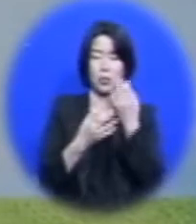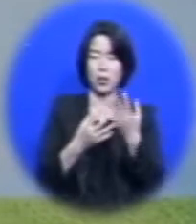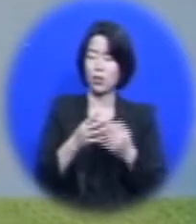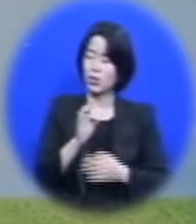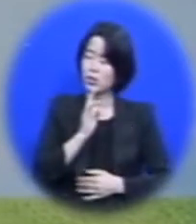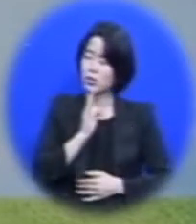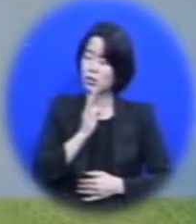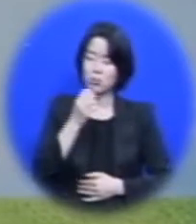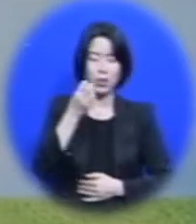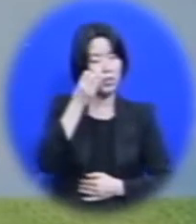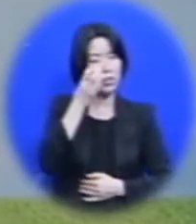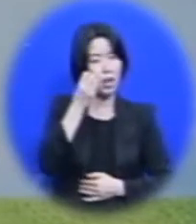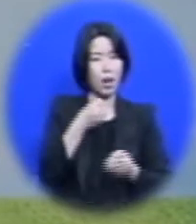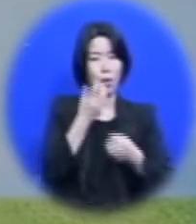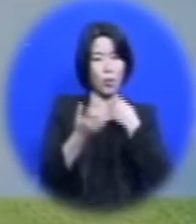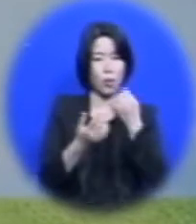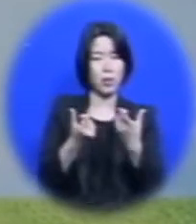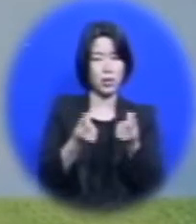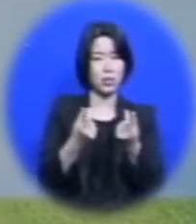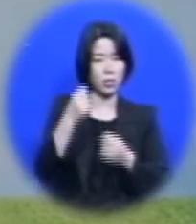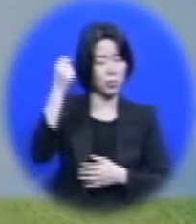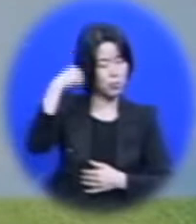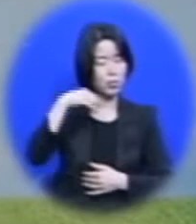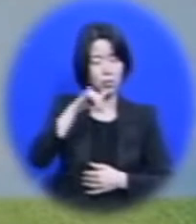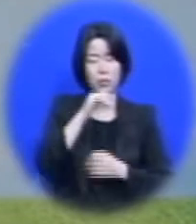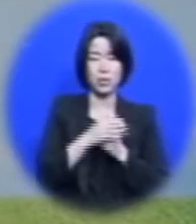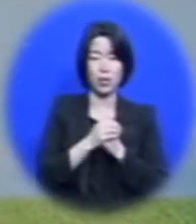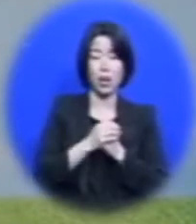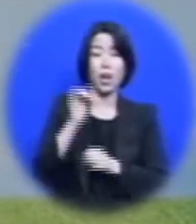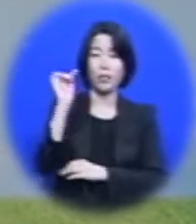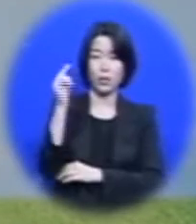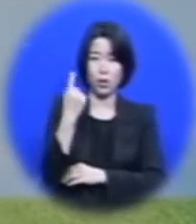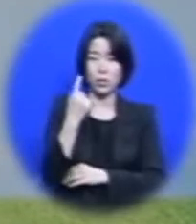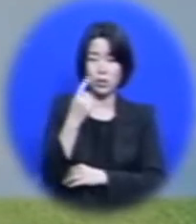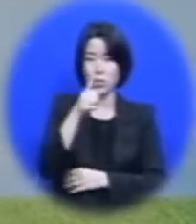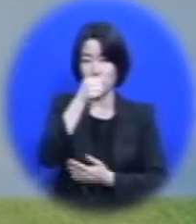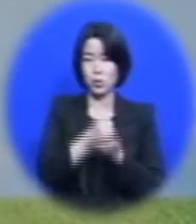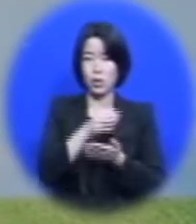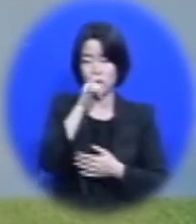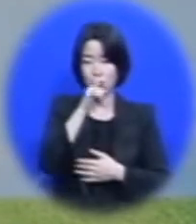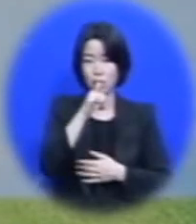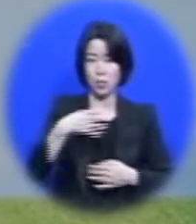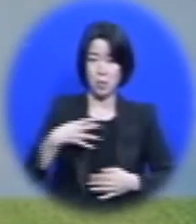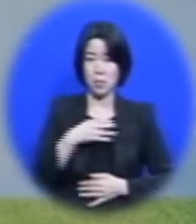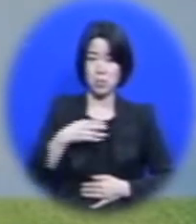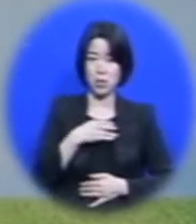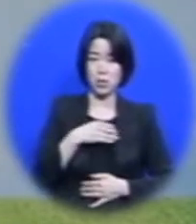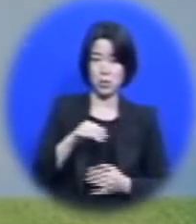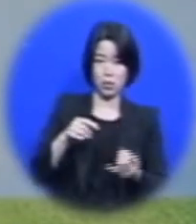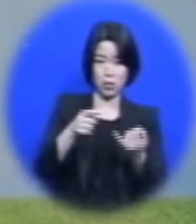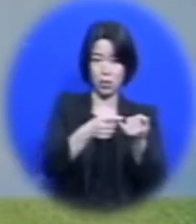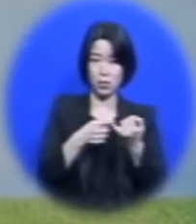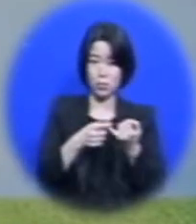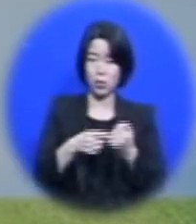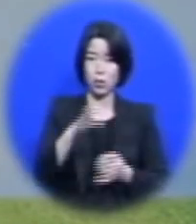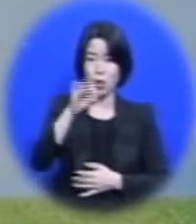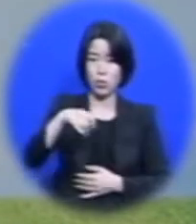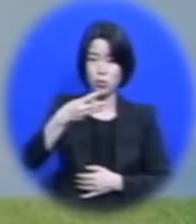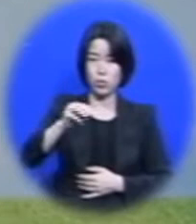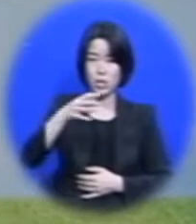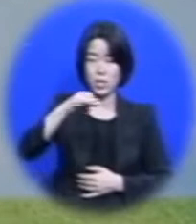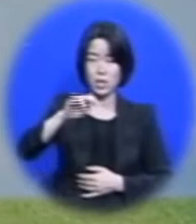이상한 고백처럼 들립니다. 왜냐하면 다윗이 죄를 지은 것은 밧세바와 간음한 것이고 우리아를 죽인 것이고